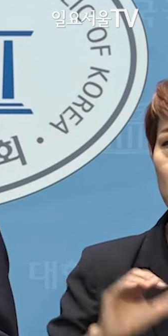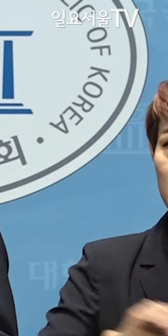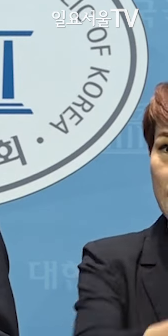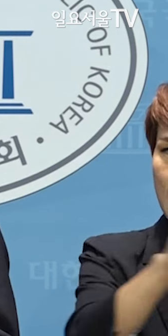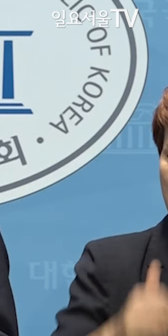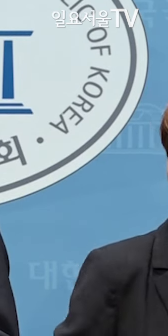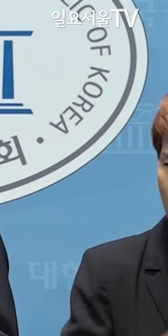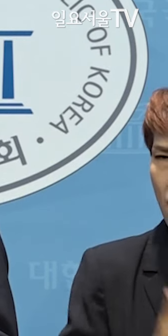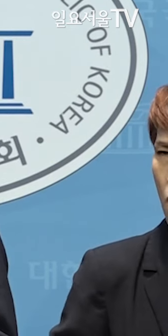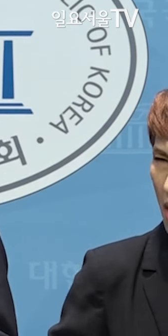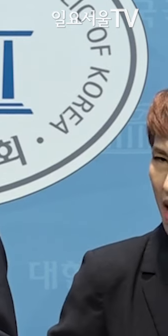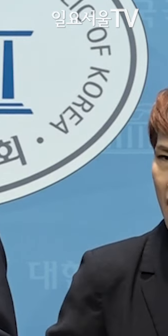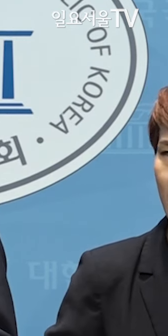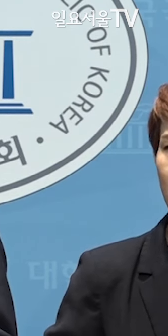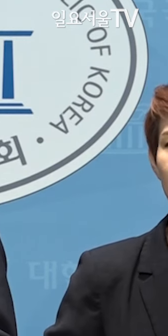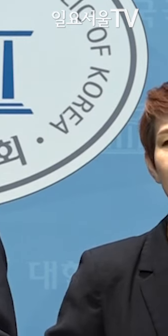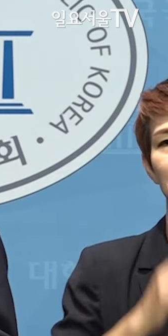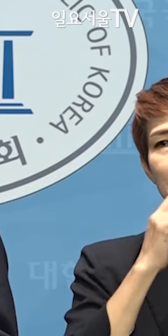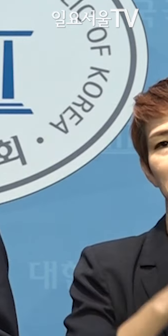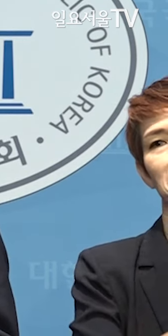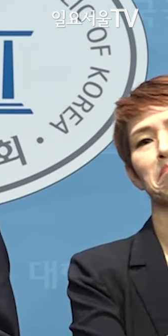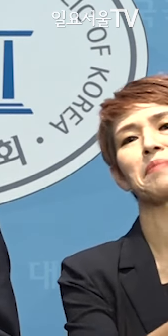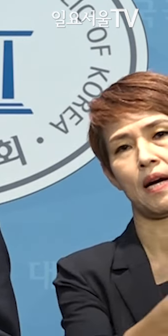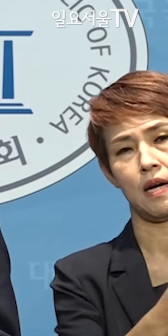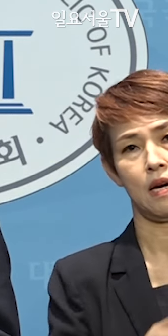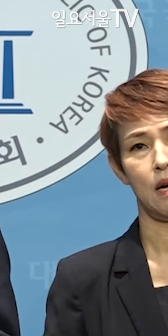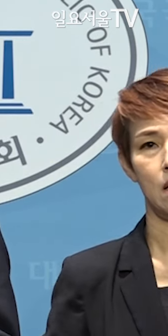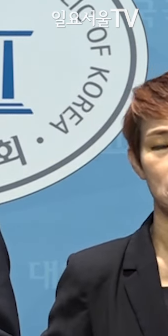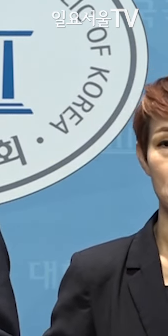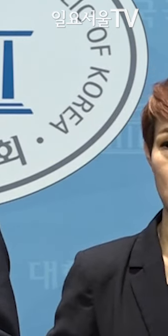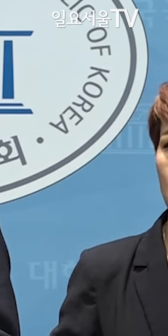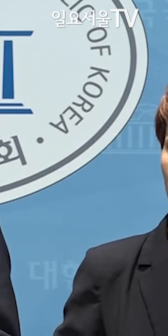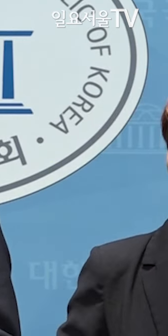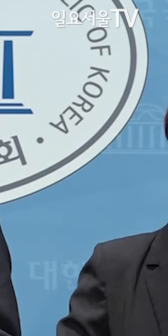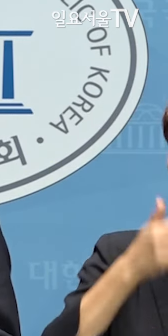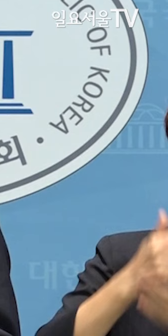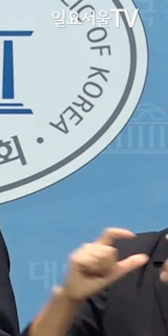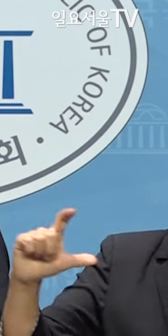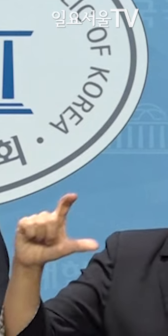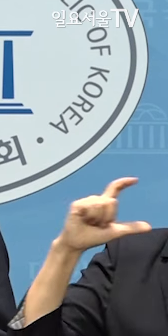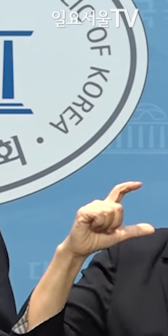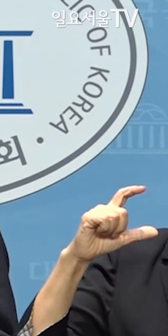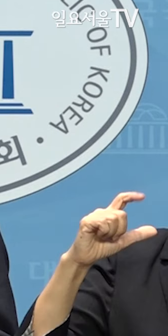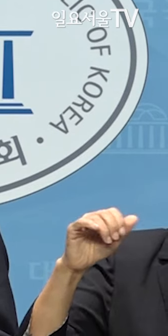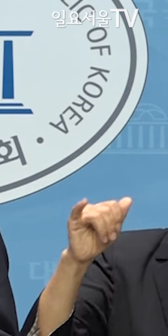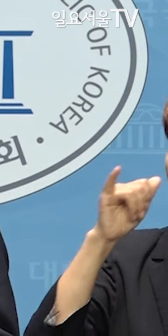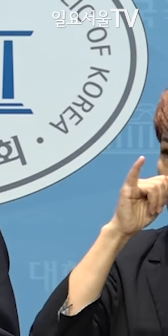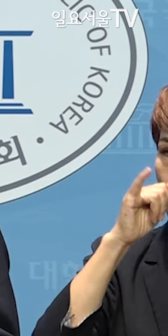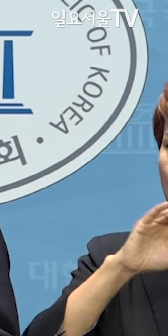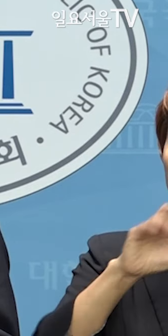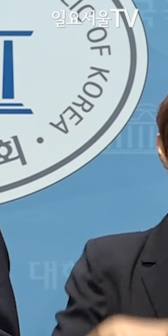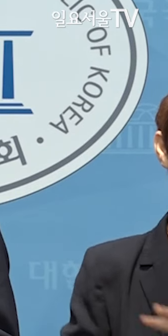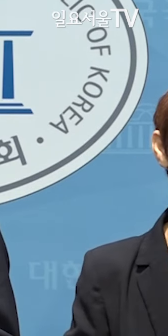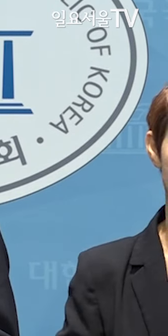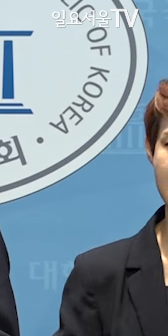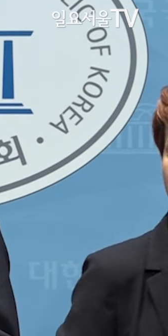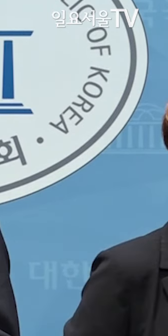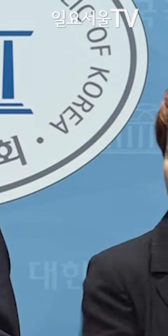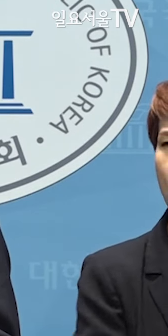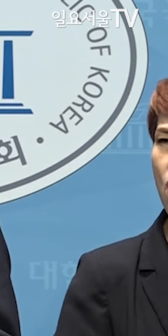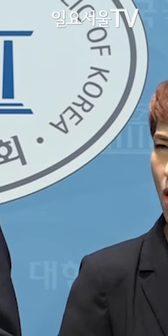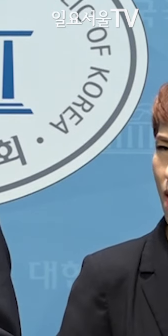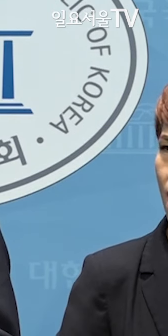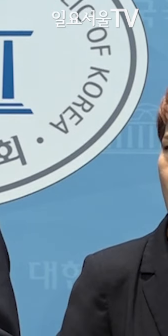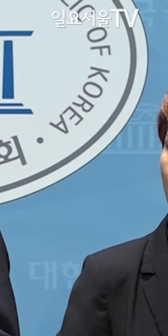받을 것이라든지 함부로 판결하는 경우 굉장한 국민적 저항에 부딪칠